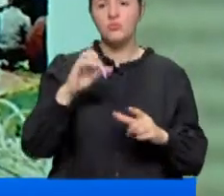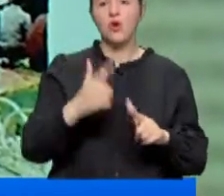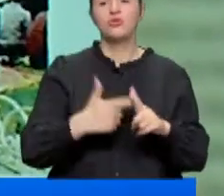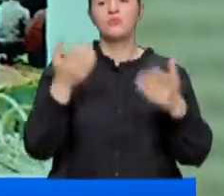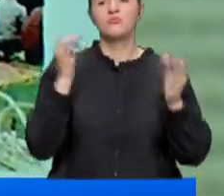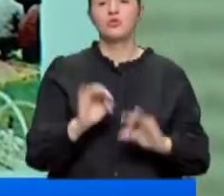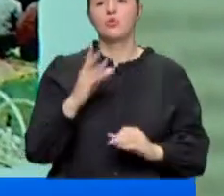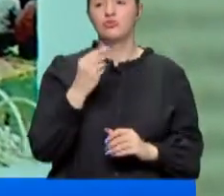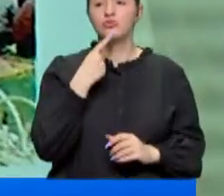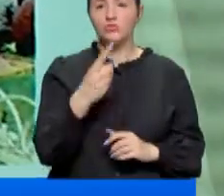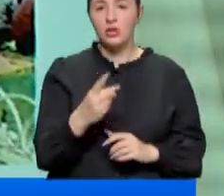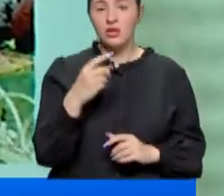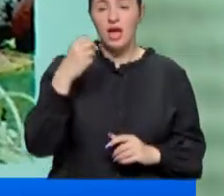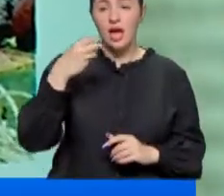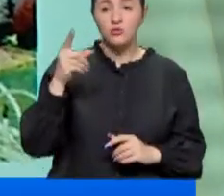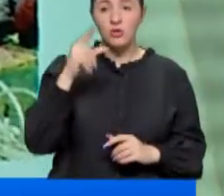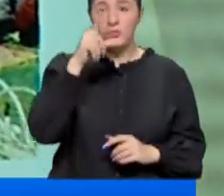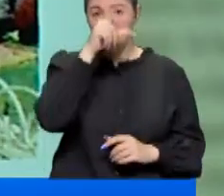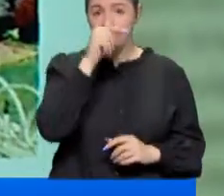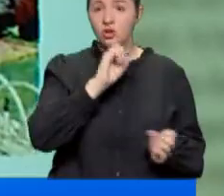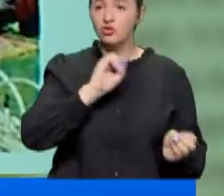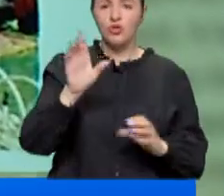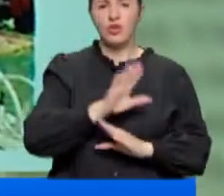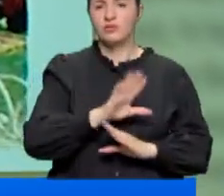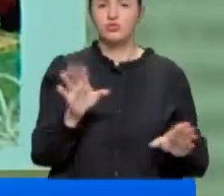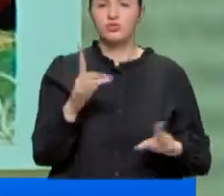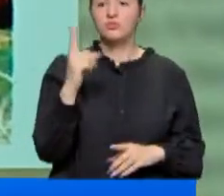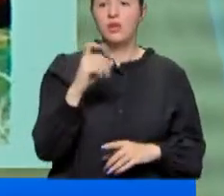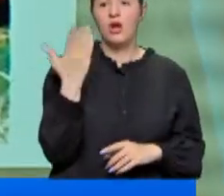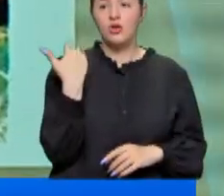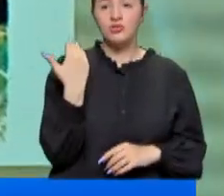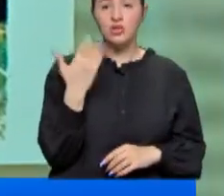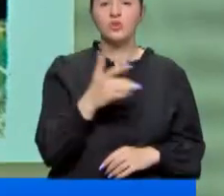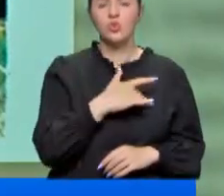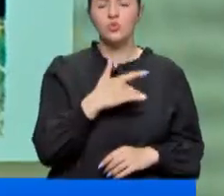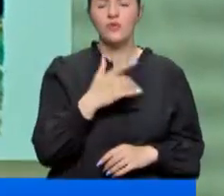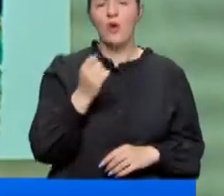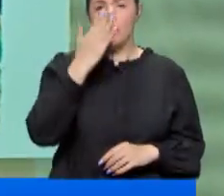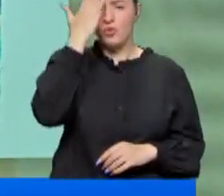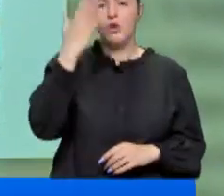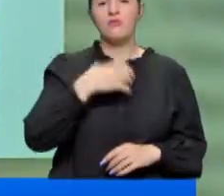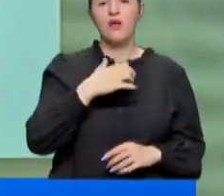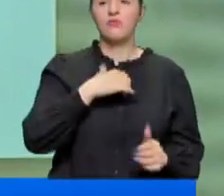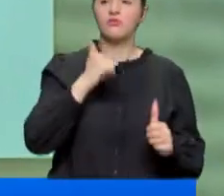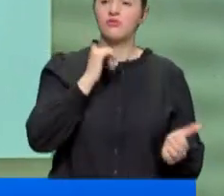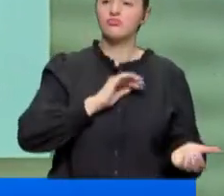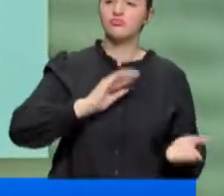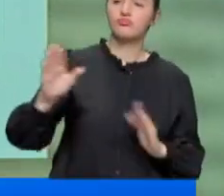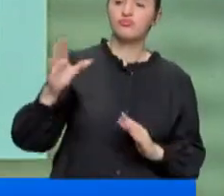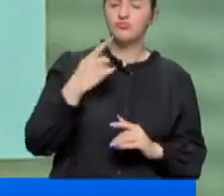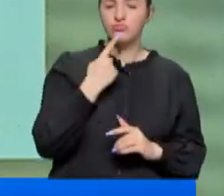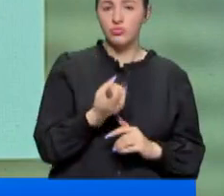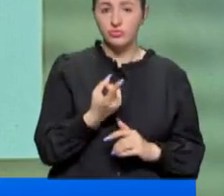başlattığını duyurdu Erdoğan Mart'ta göndermeyeceğiz geçen ay da gönüllü ve onurlu geri dönüş açıklaması